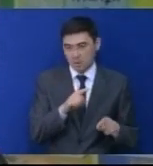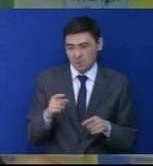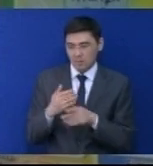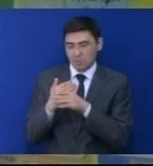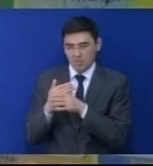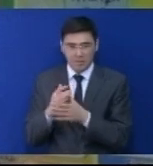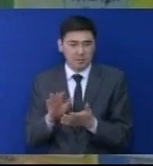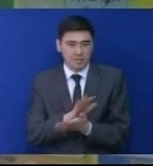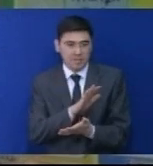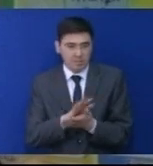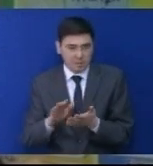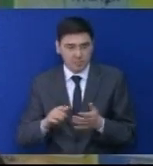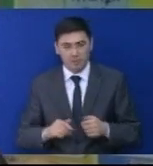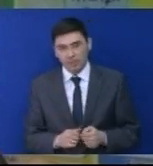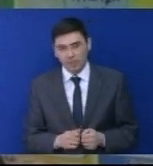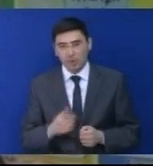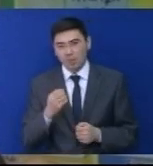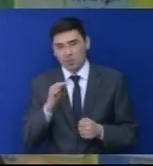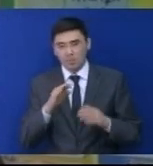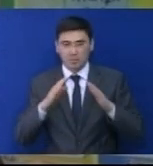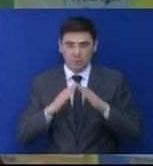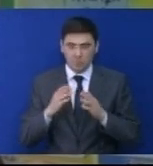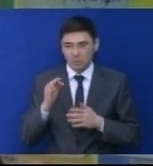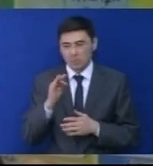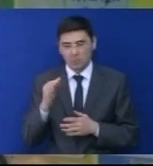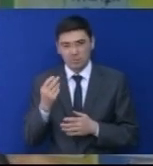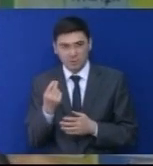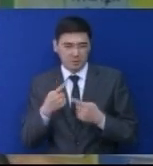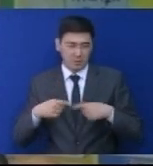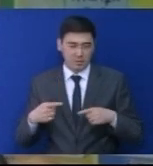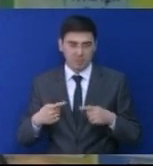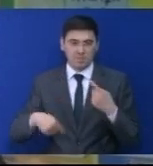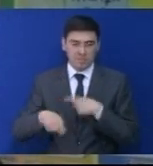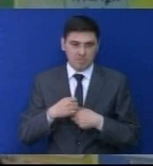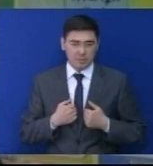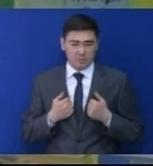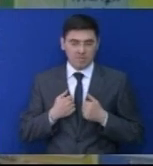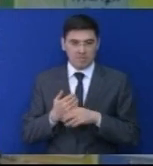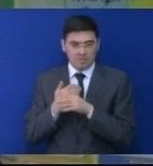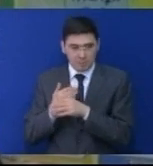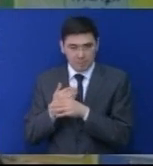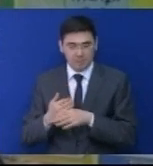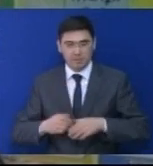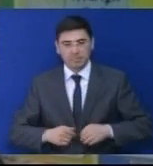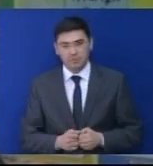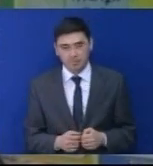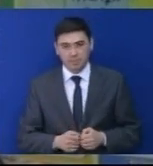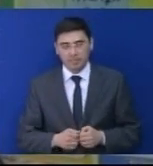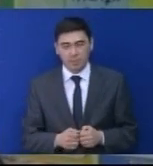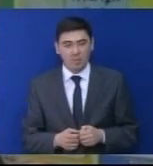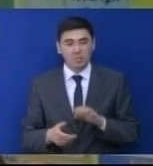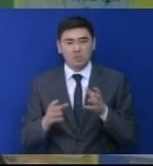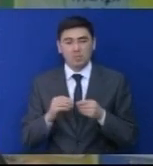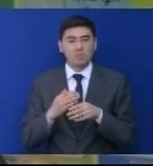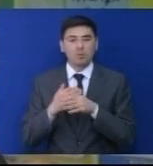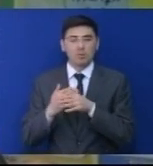көрсетіледі. Бұған қоса жалпы тұрғын үй, жәрдемақы мен алимент мәселелері бойынша қолдау көрсетеміз. Жалғызбасты аналарға алимент тағайындау мәселелері бойынша